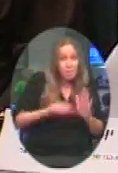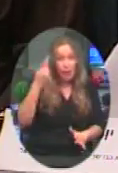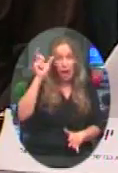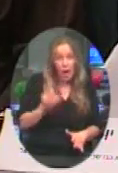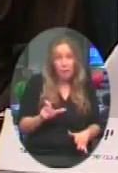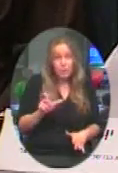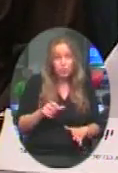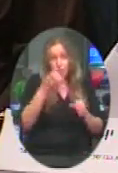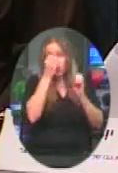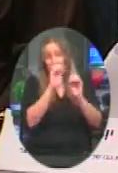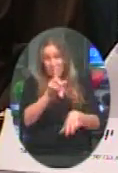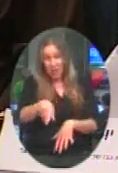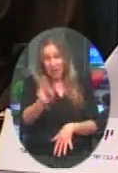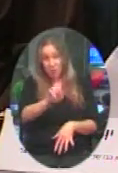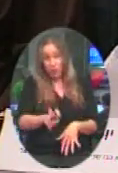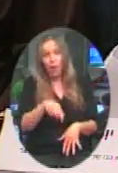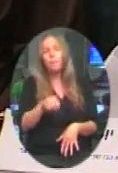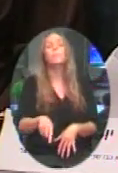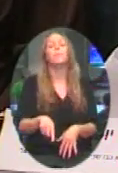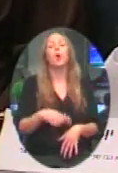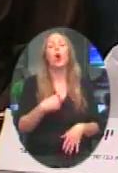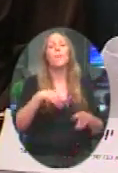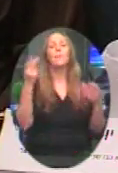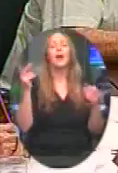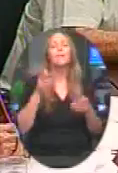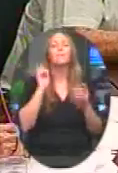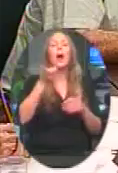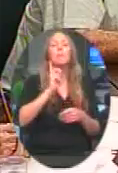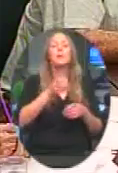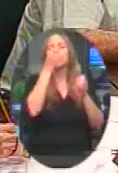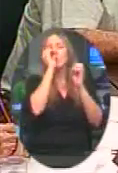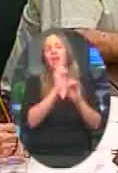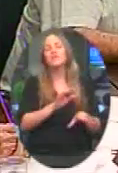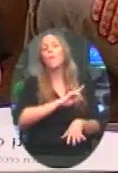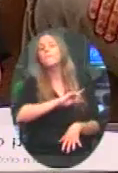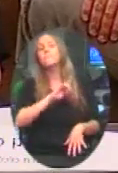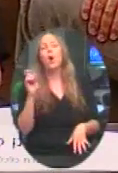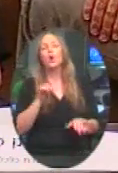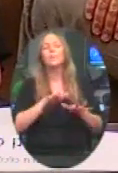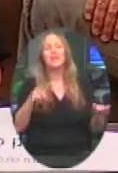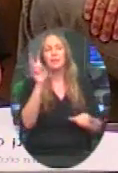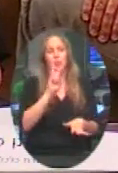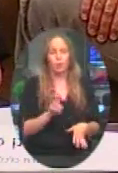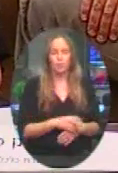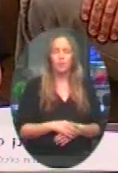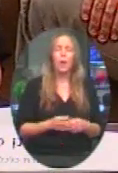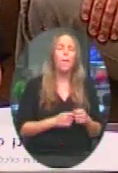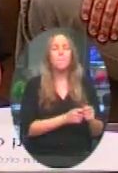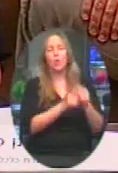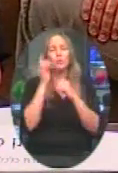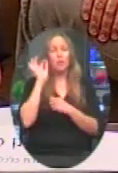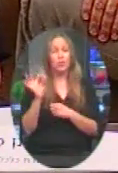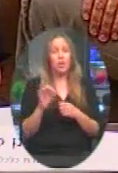שעוזב $1,000? פה הם יפחידים אותם שיעזבו מאות מיליארדים. מאוחדים בעמדתם, היום סיעת המחנה הציוני